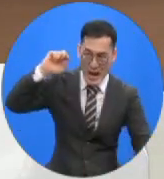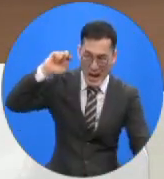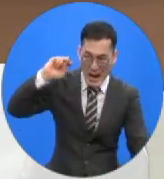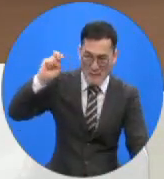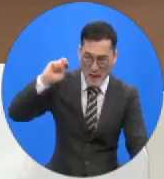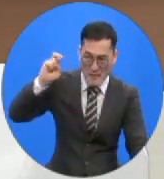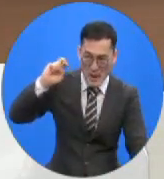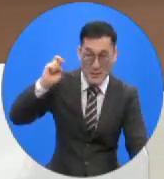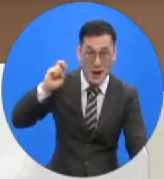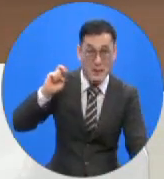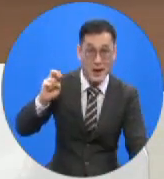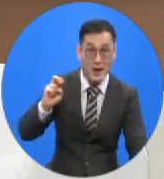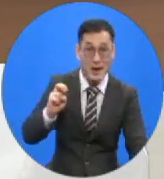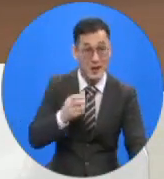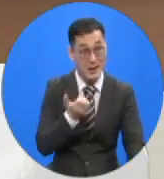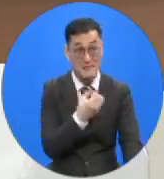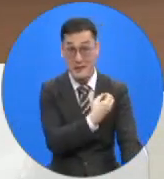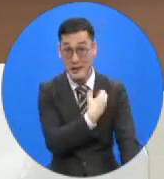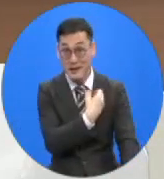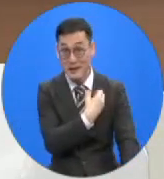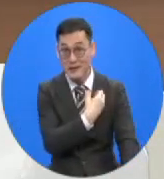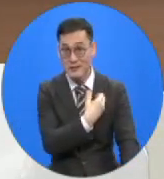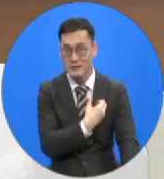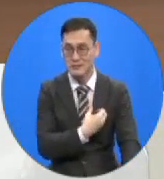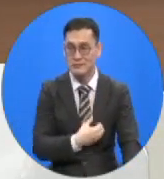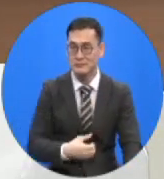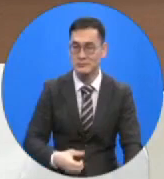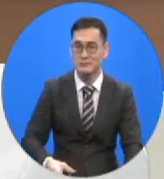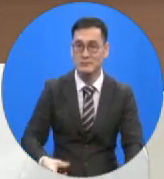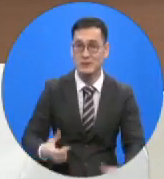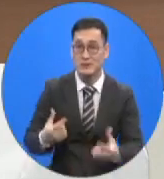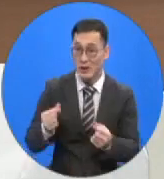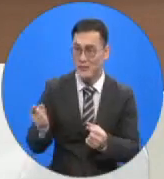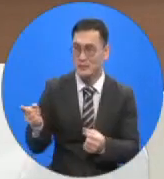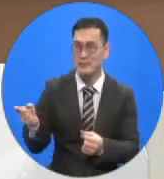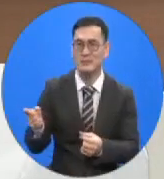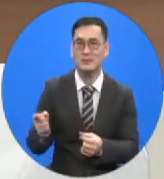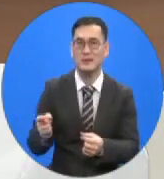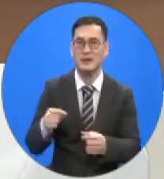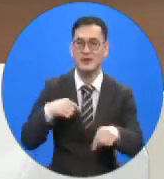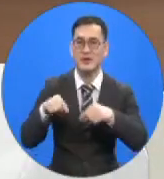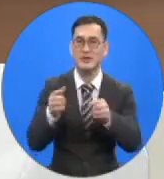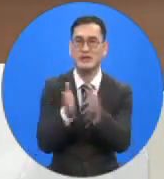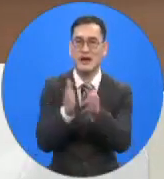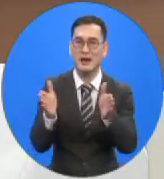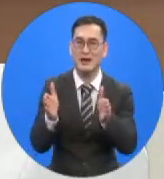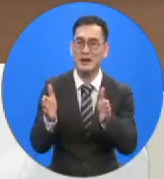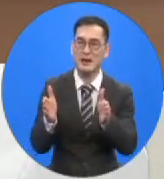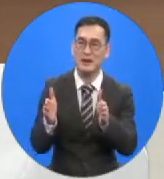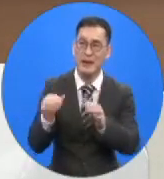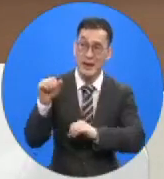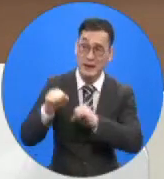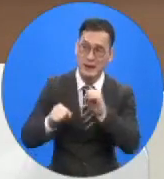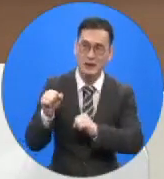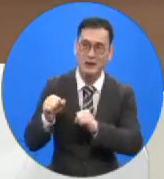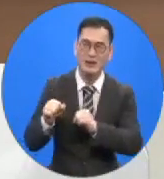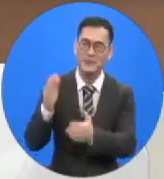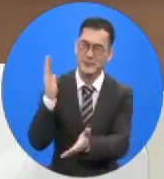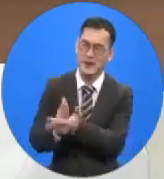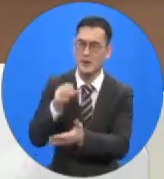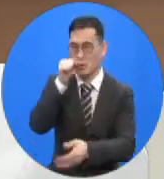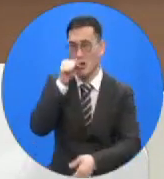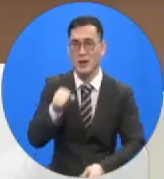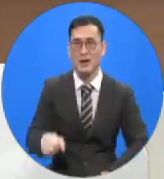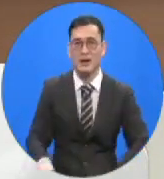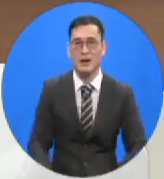게 오히려 본인에게 유리할 수 있겠다. 물론 뭐 정치인들은 자기가 죽었다는 부고 말고는 방송이나 신문에